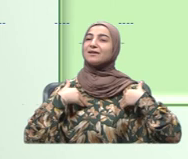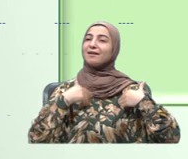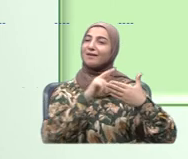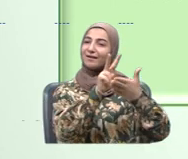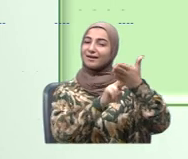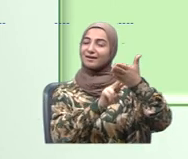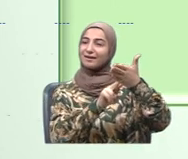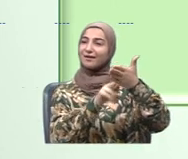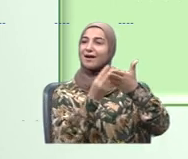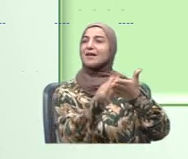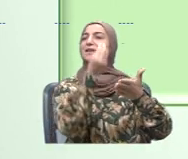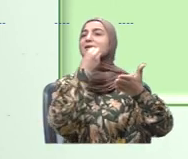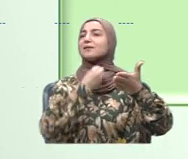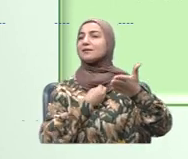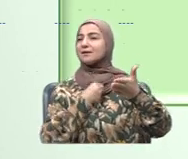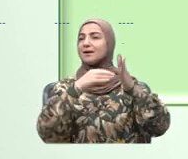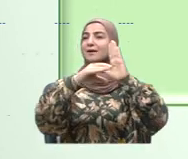توفرها القراءة